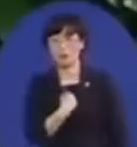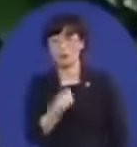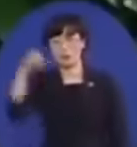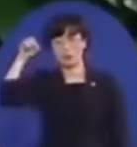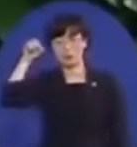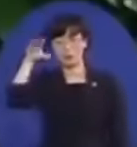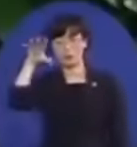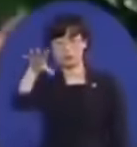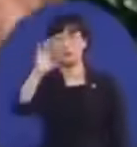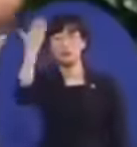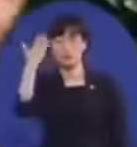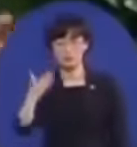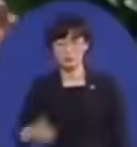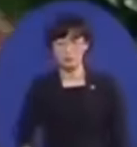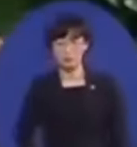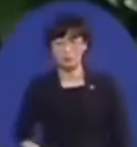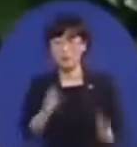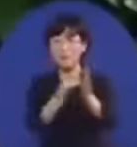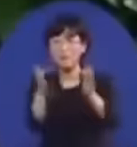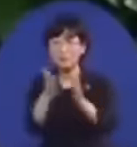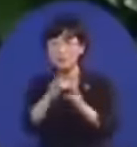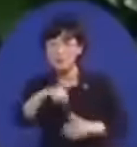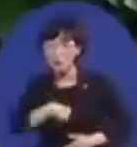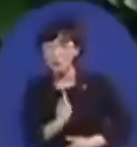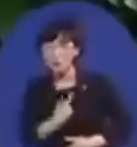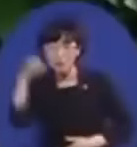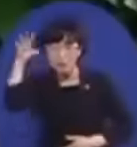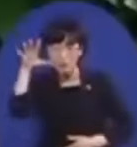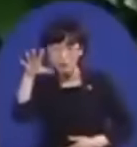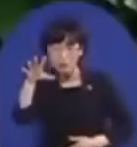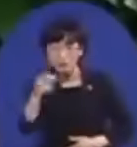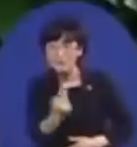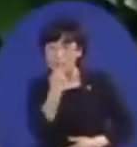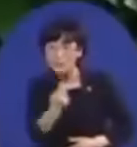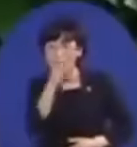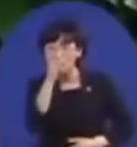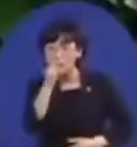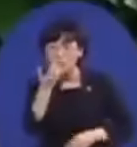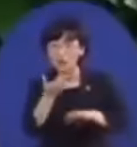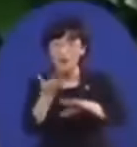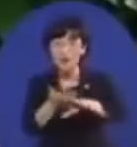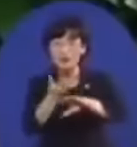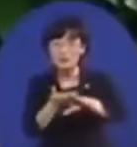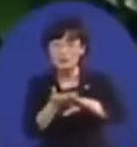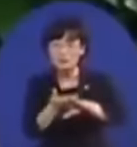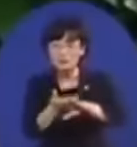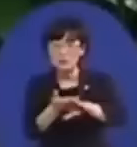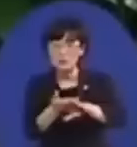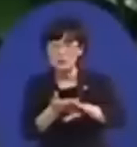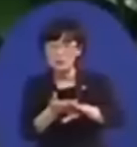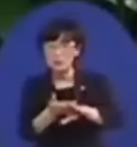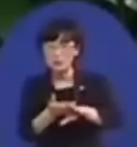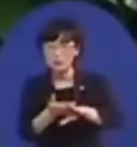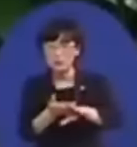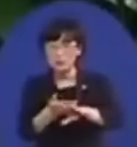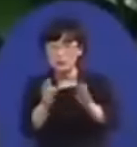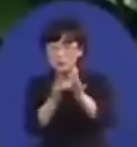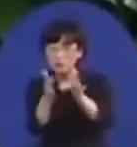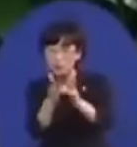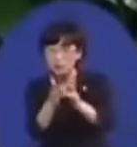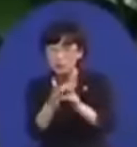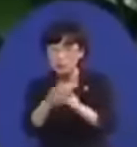주십니다. 예수님은 혼자 비추는 생명의 발광체지만 달은 예수님 빛을 받지